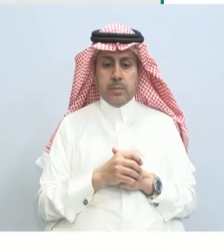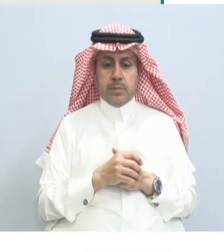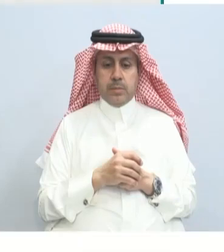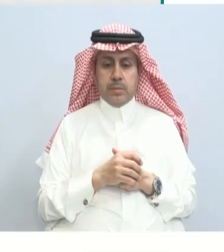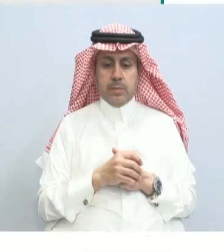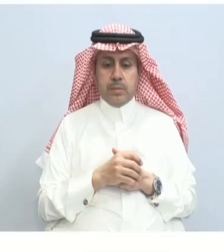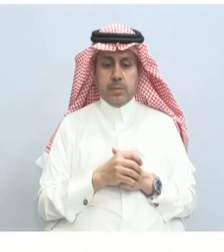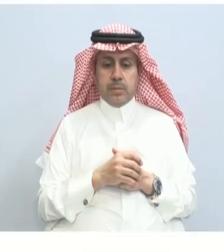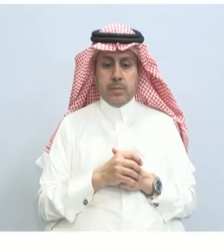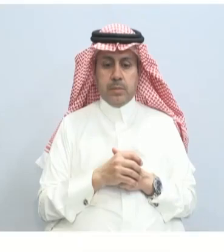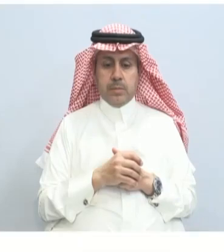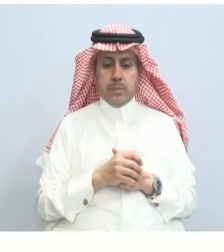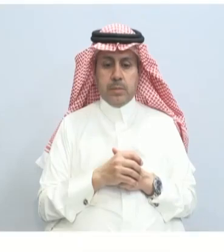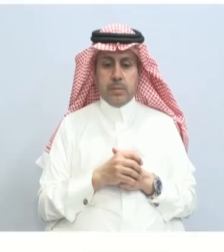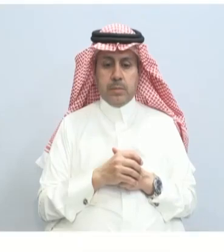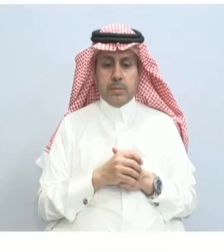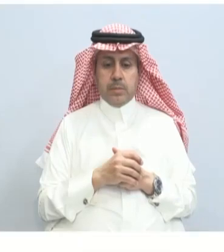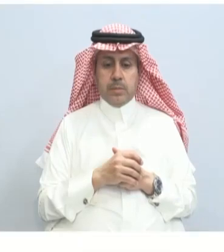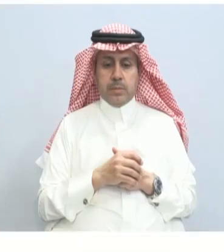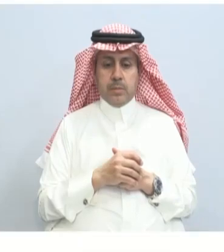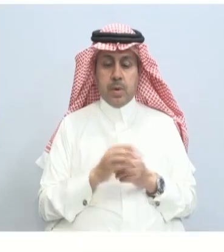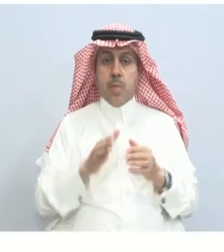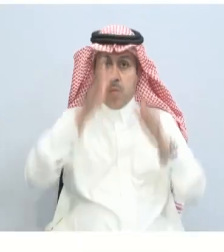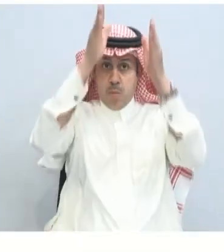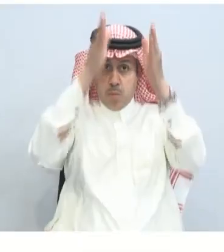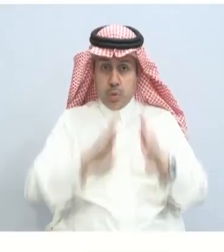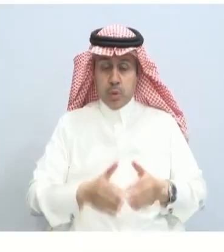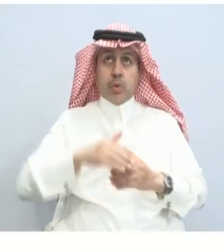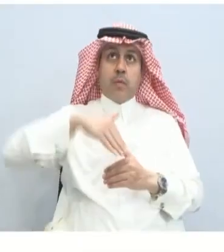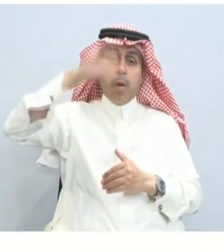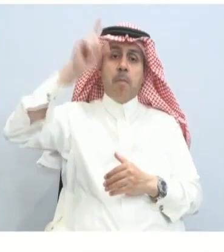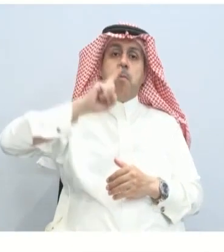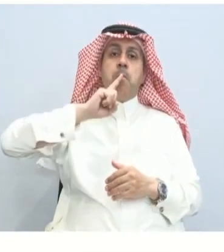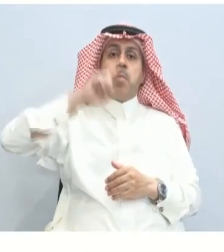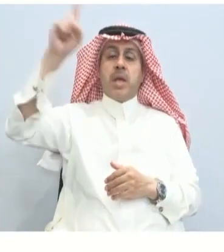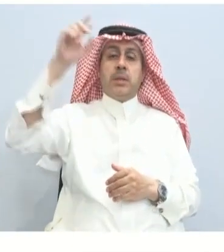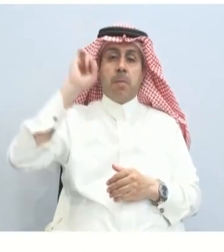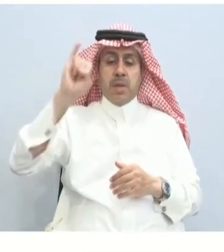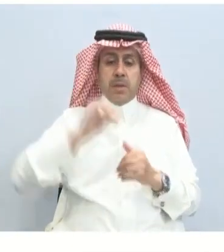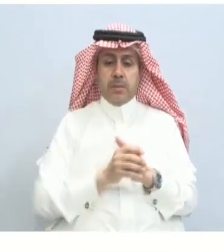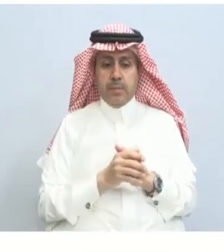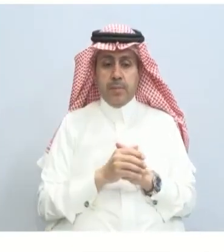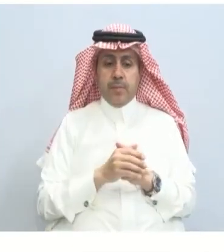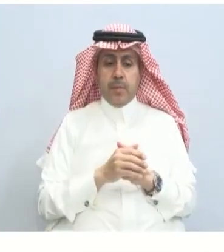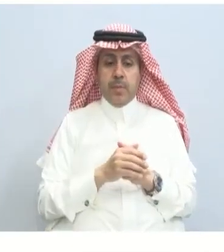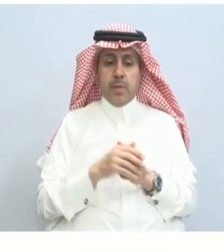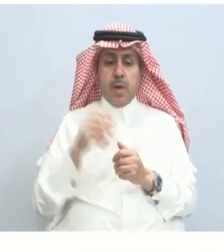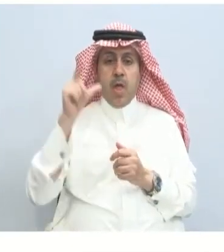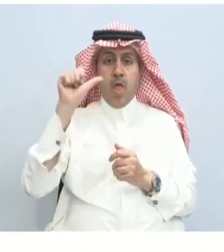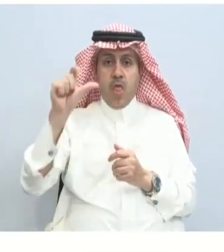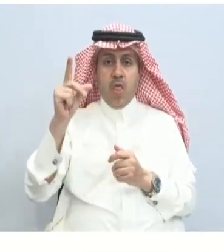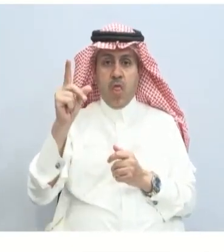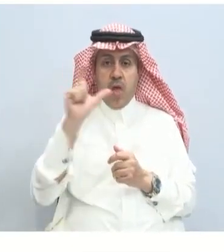هذا اللقاء قاللك برج ارتفاعه 100 متر اذا امكن التعبير عن طول ظله بالعلاقه اس